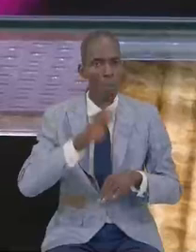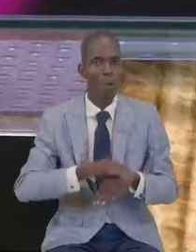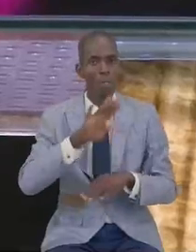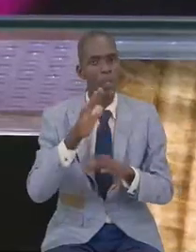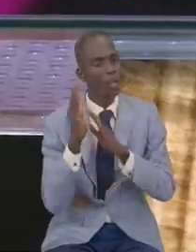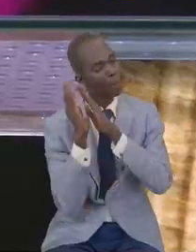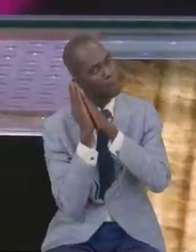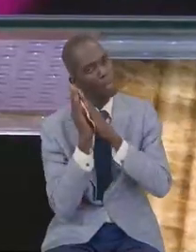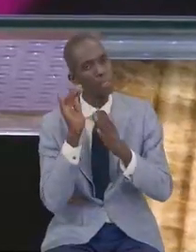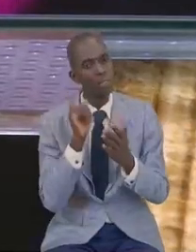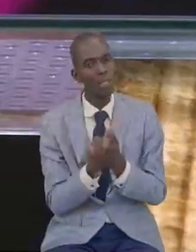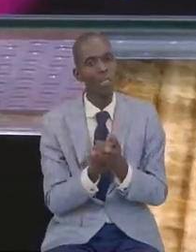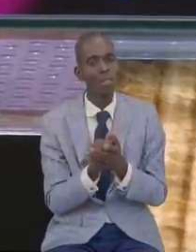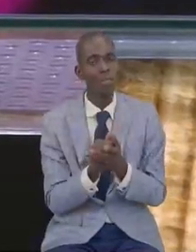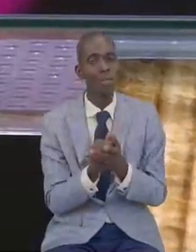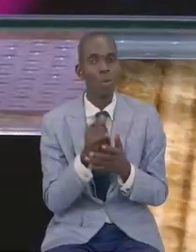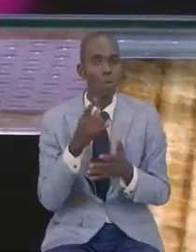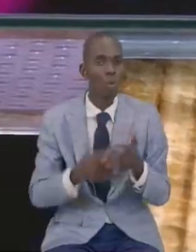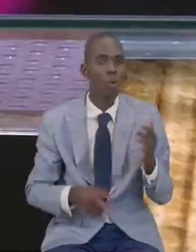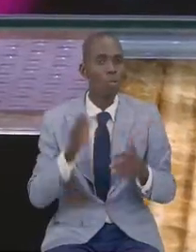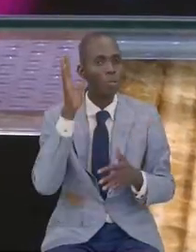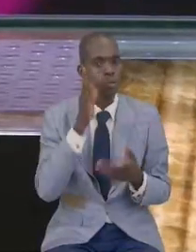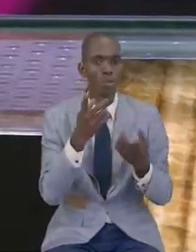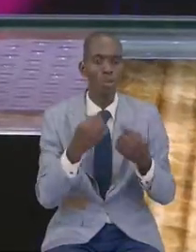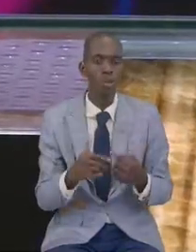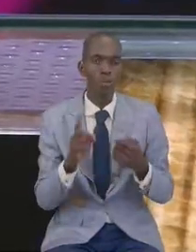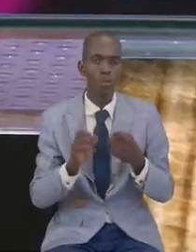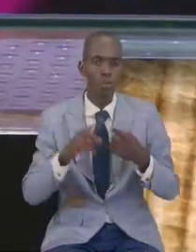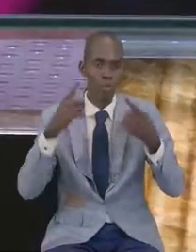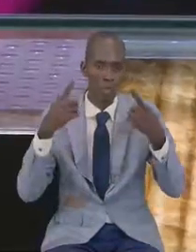touchant ce qui sera après ce temps-ci.